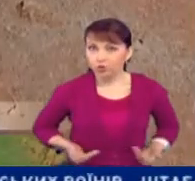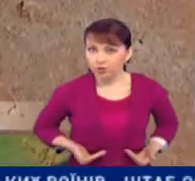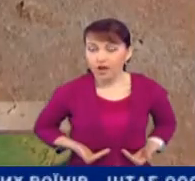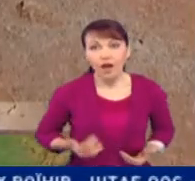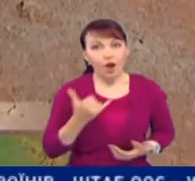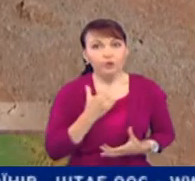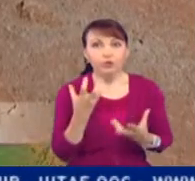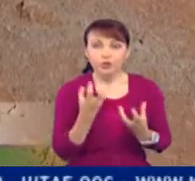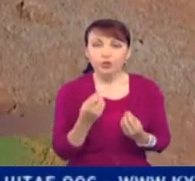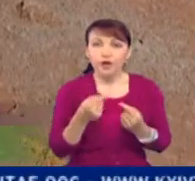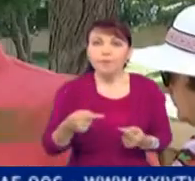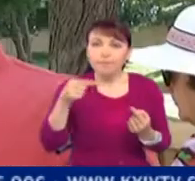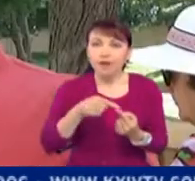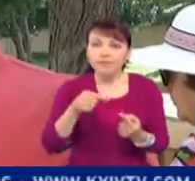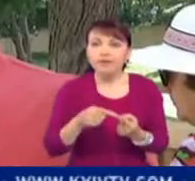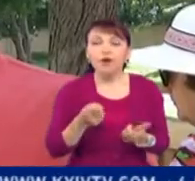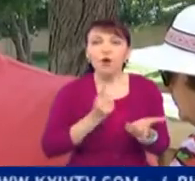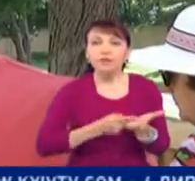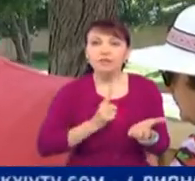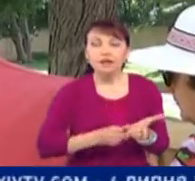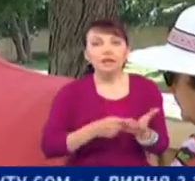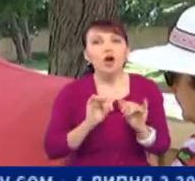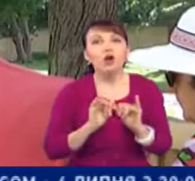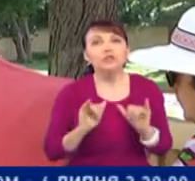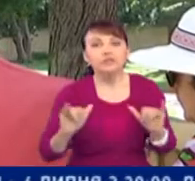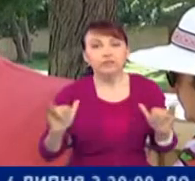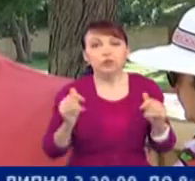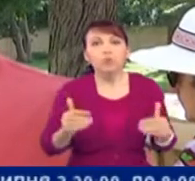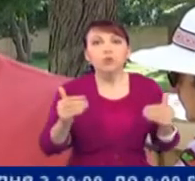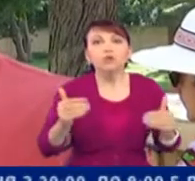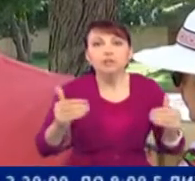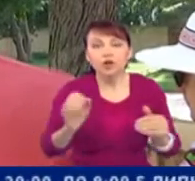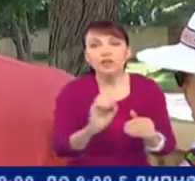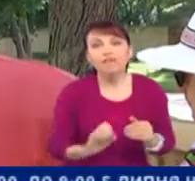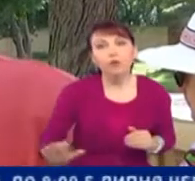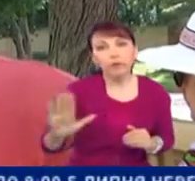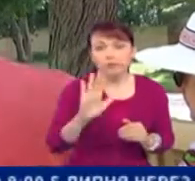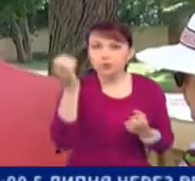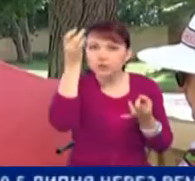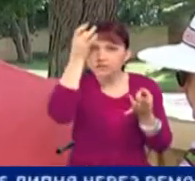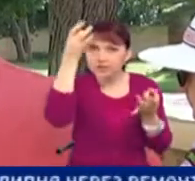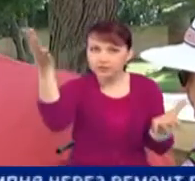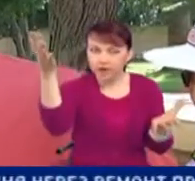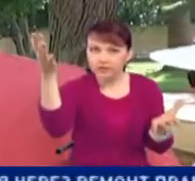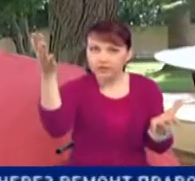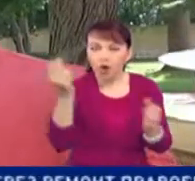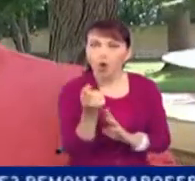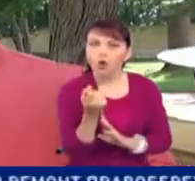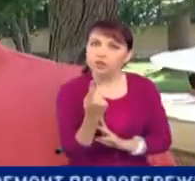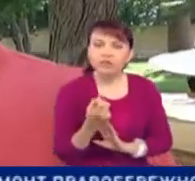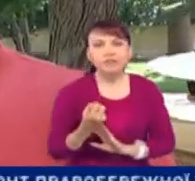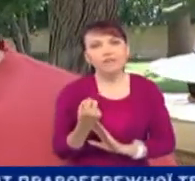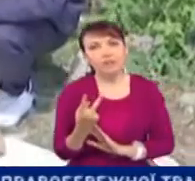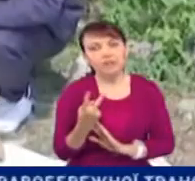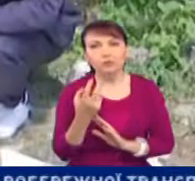маємо певні ознаки надзвичайно розвиненої, просунутої європейської цивілізації в